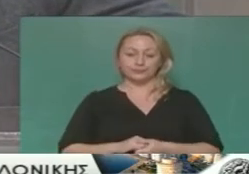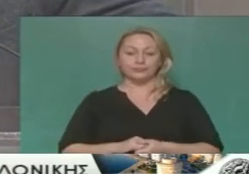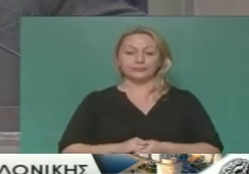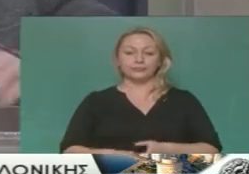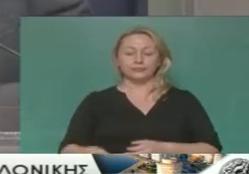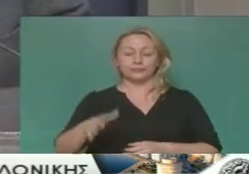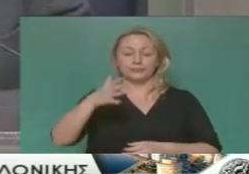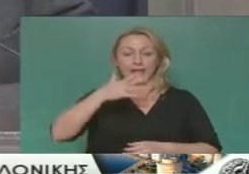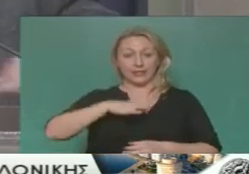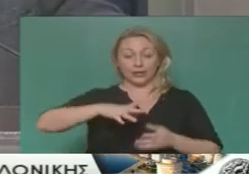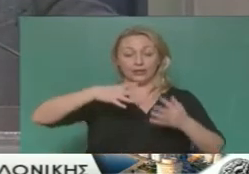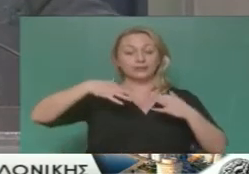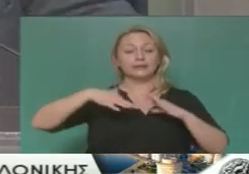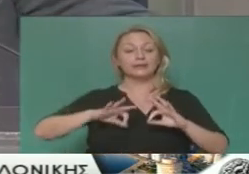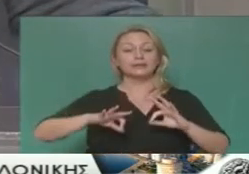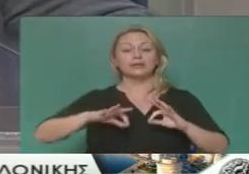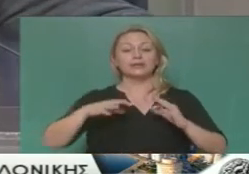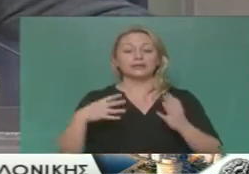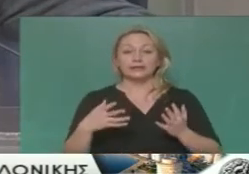Θα ήθελα να αρχίσω